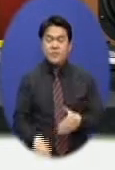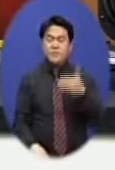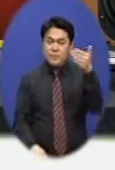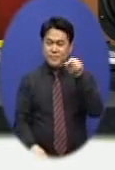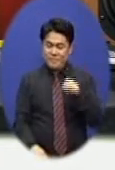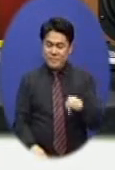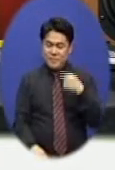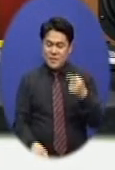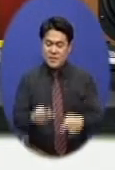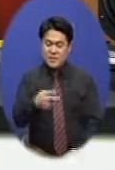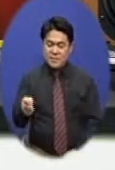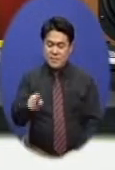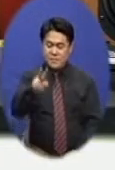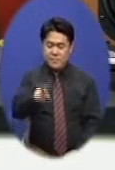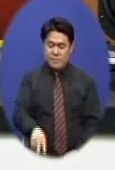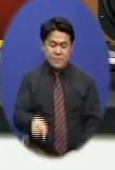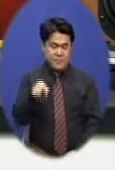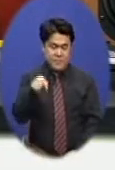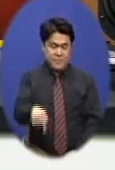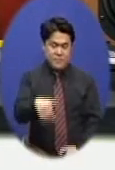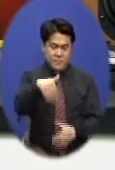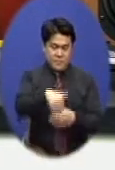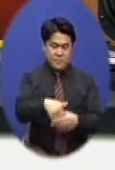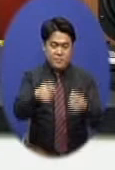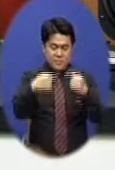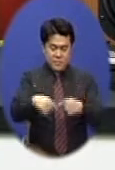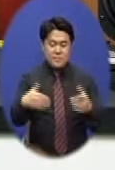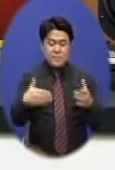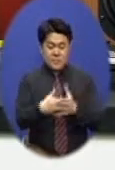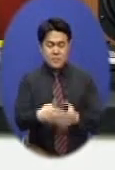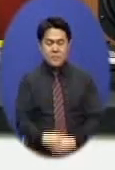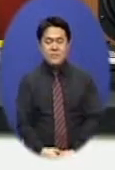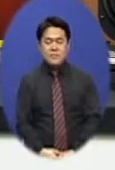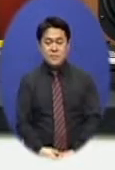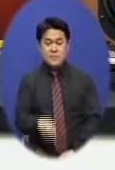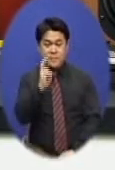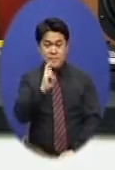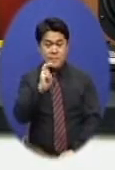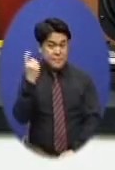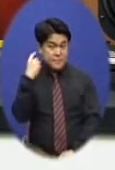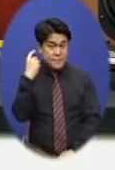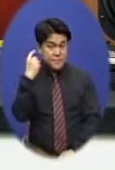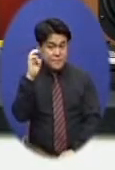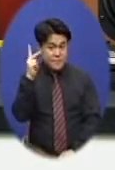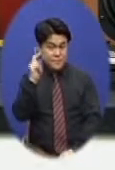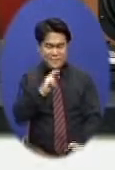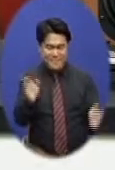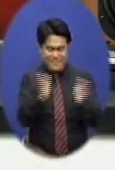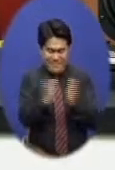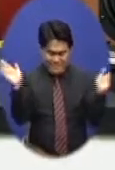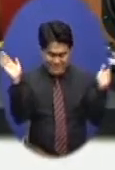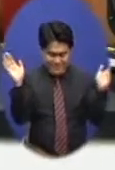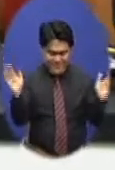누르신 다음에 우물정자를 누르면 심사가 완료됩니다. 네. 노래 듣겠습니다.